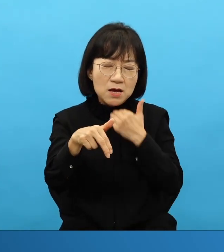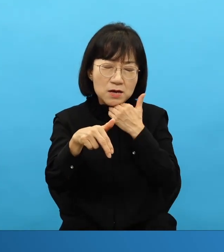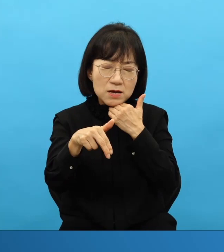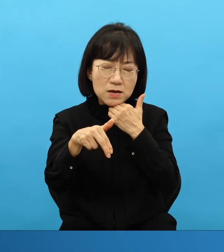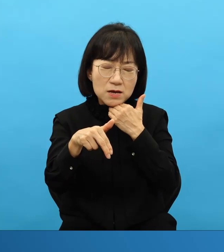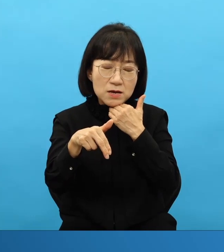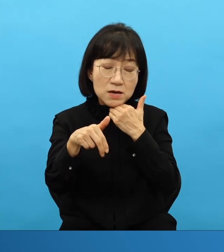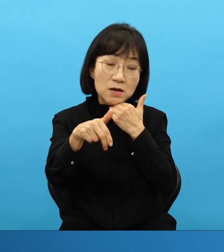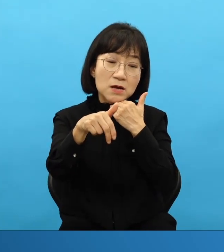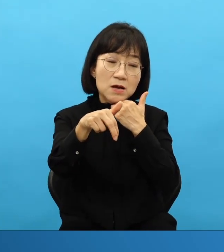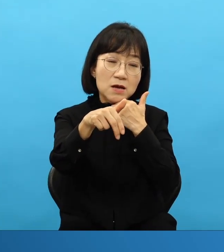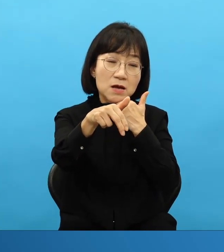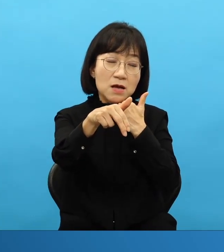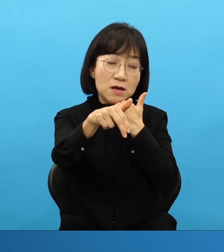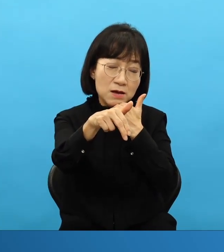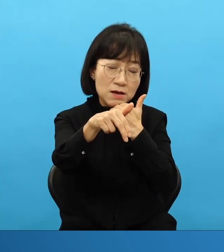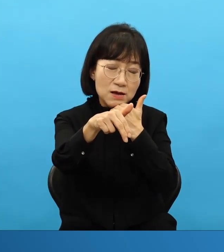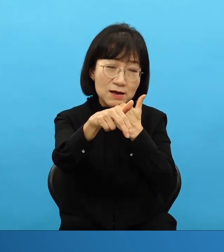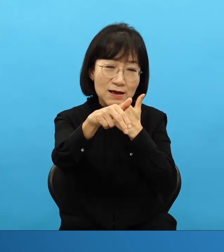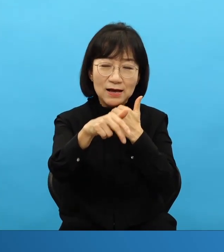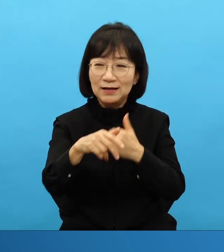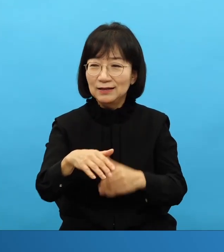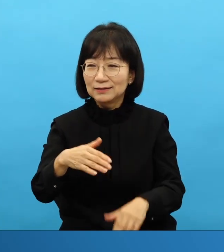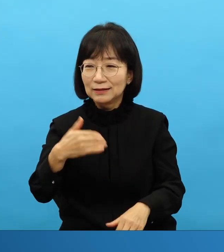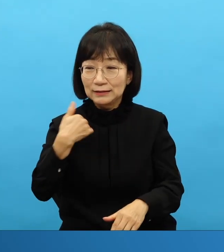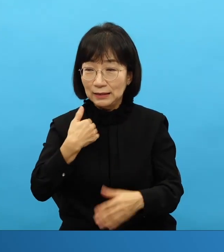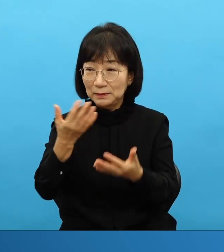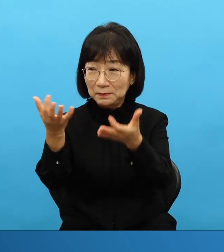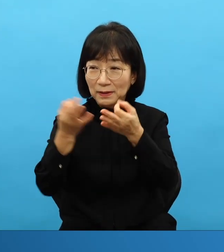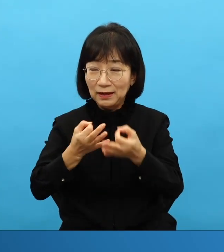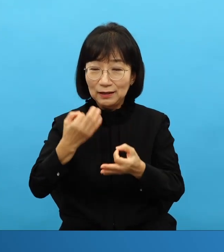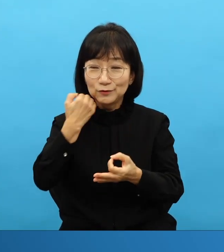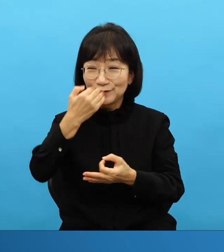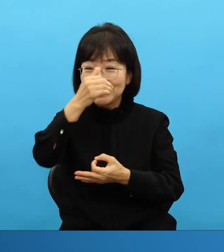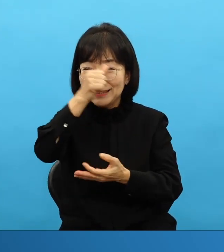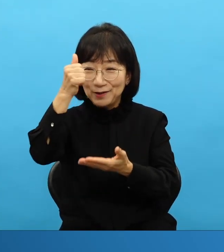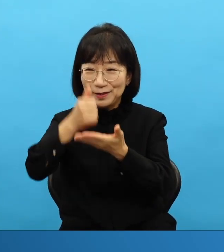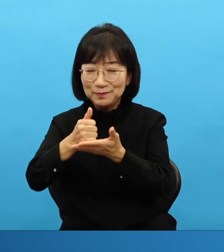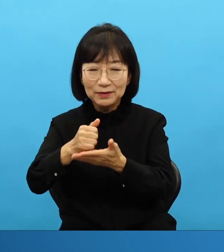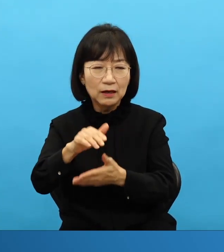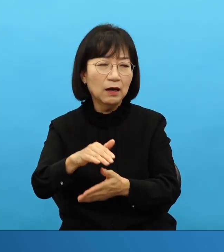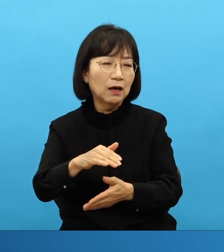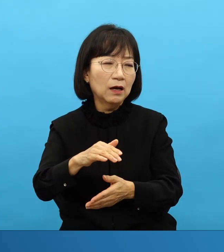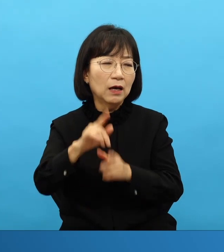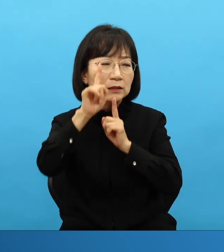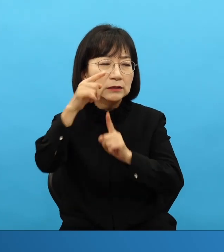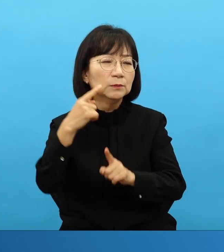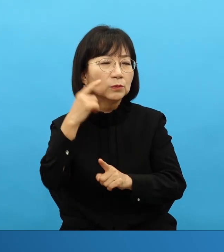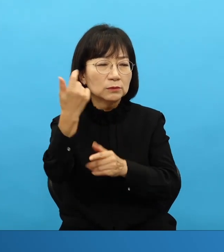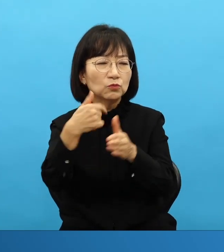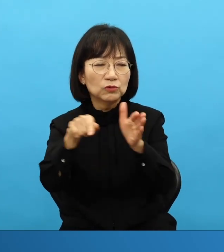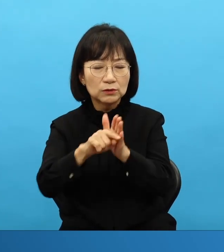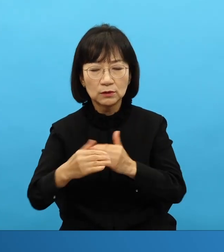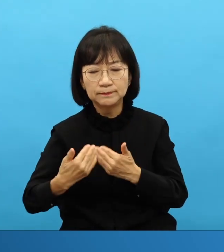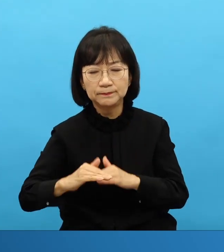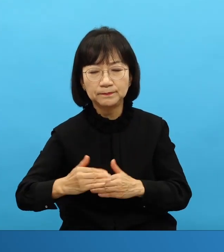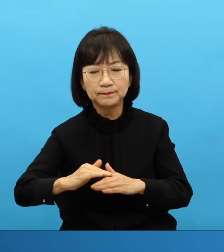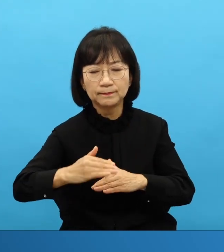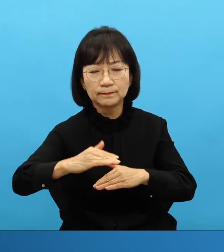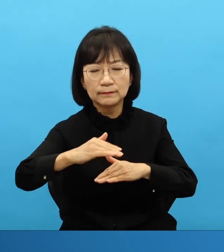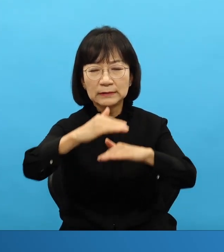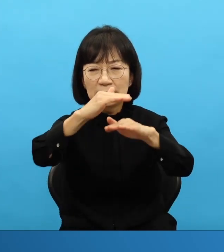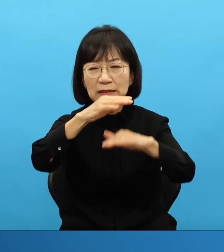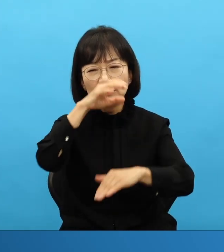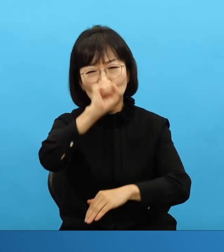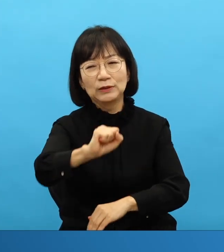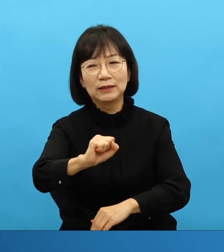목사님을 위해서 저 에스컬레이터를 좀 만들어 드려야 되겠다고 我呢，从这边办公室走的那个2楼的传道企划室，我都要走2